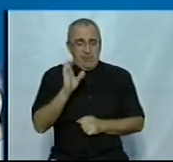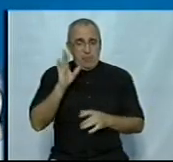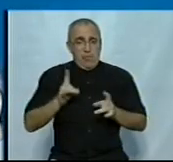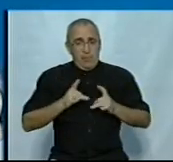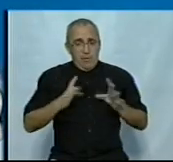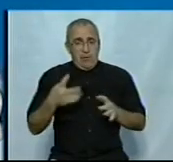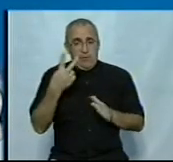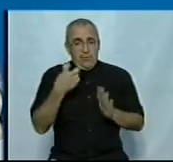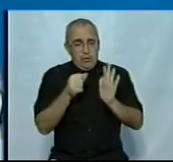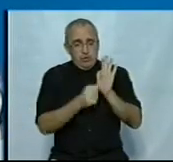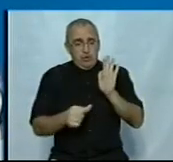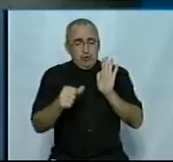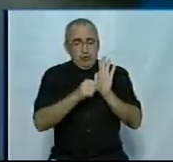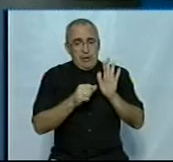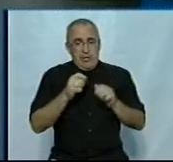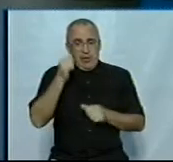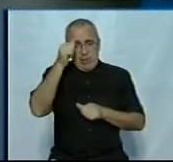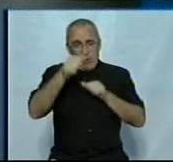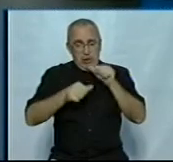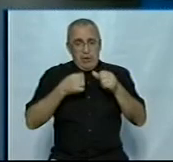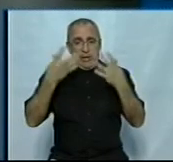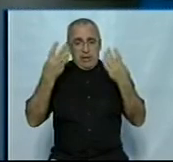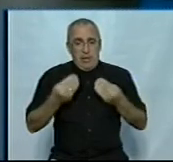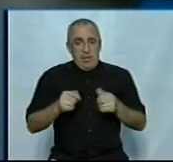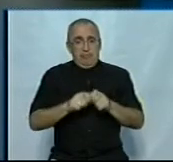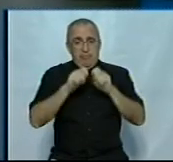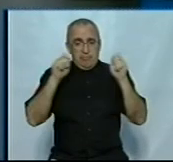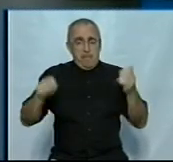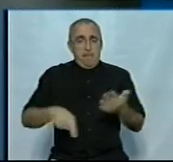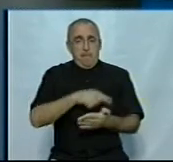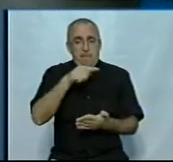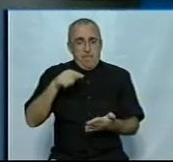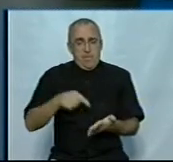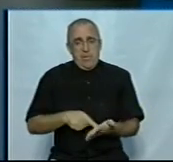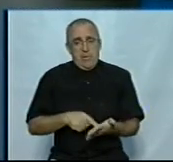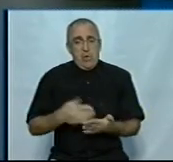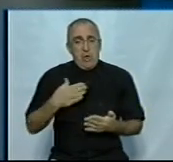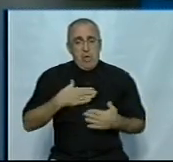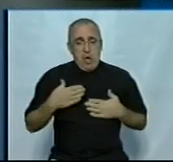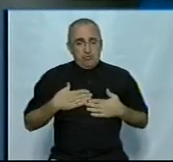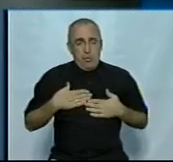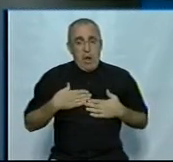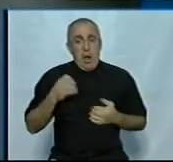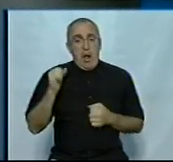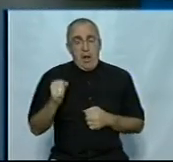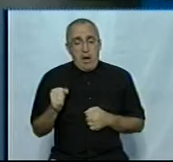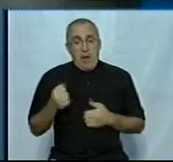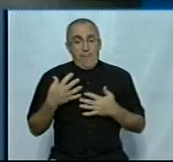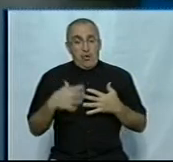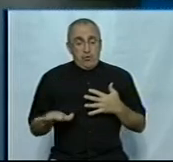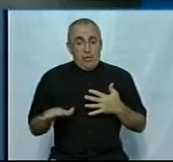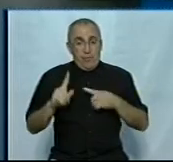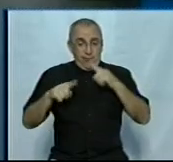відмічати 266-ту річницю з дня заснування міста нашого, а вже